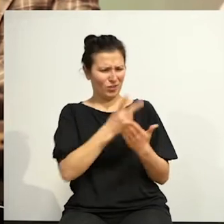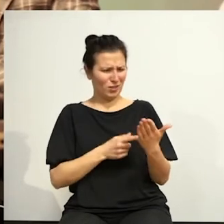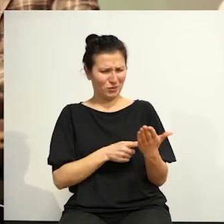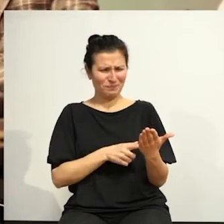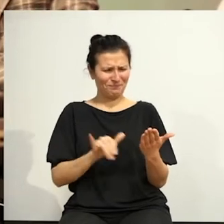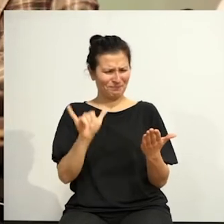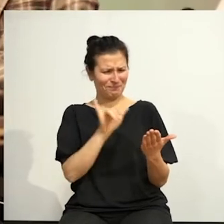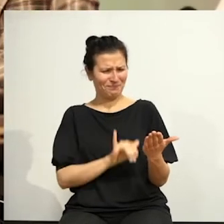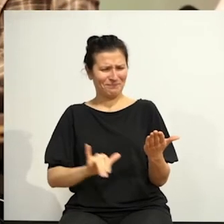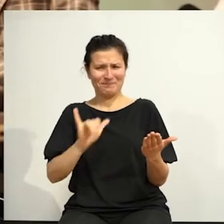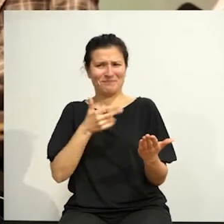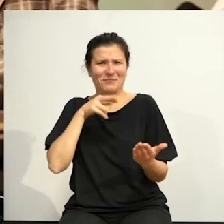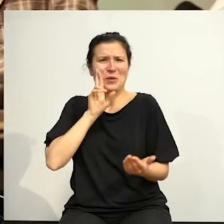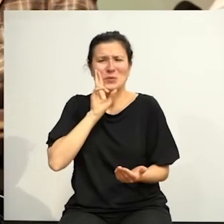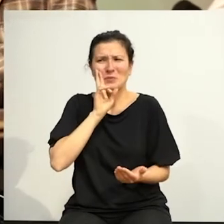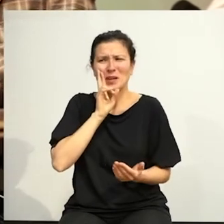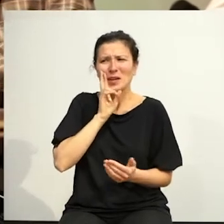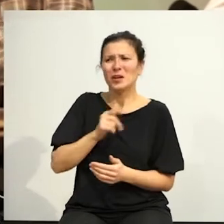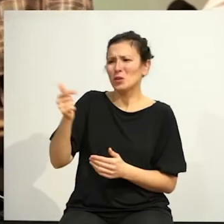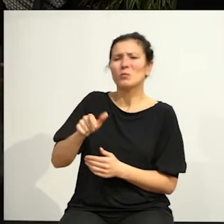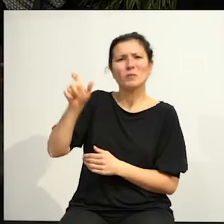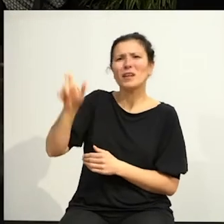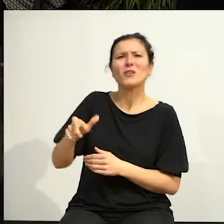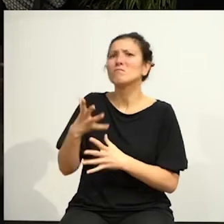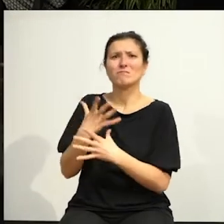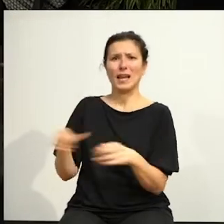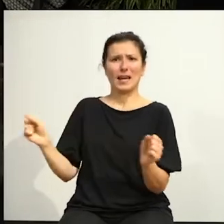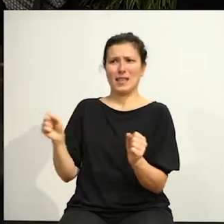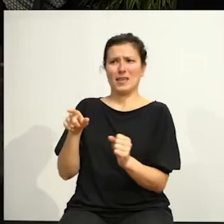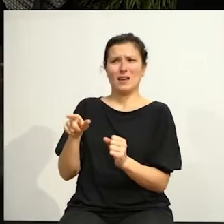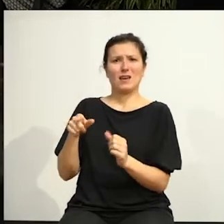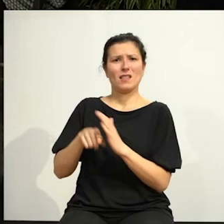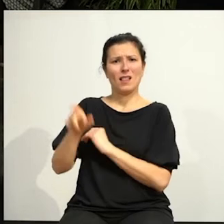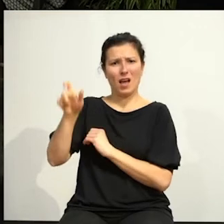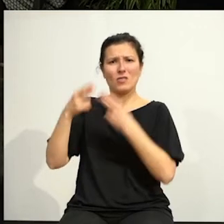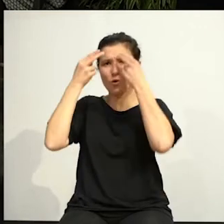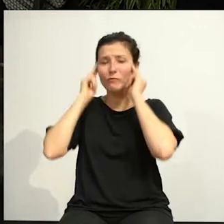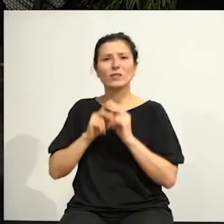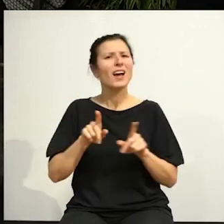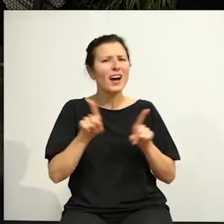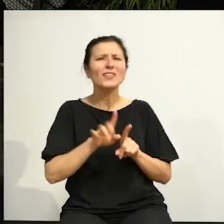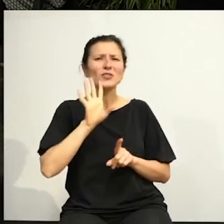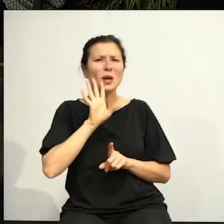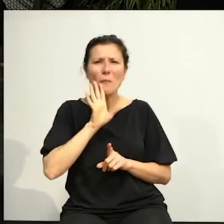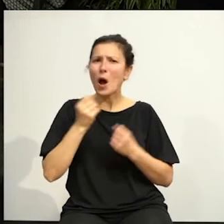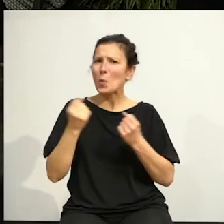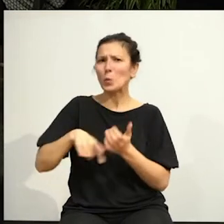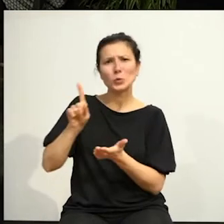musiał być dla Norwida jakiś bolesny dramat. Ale też jakiś wielki sukces, wydaje mi się, dlatego